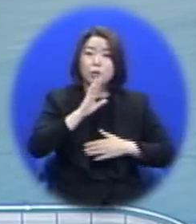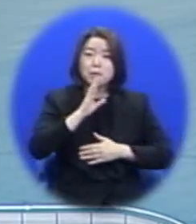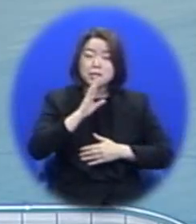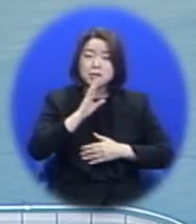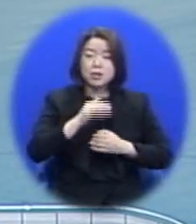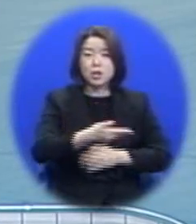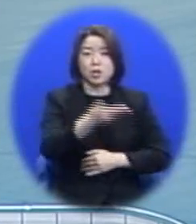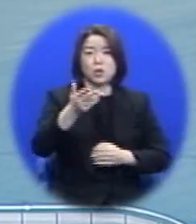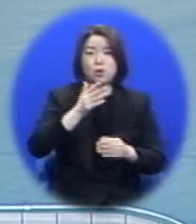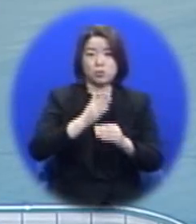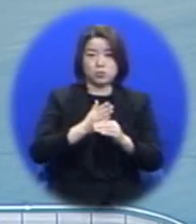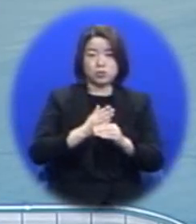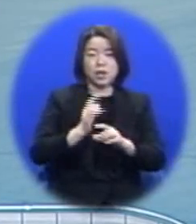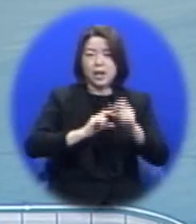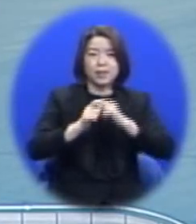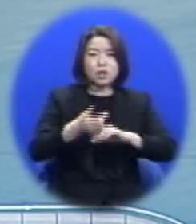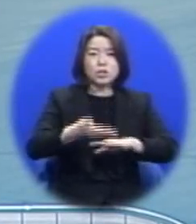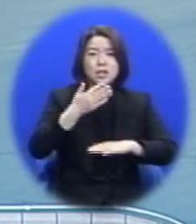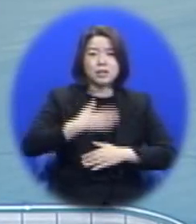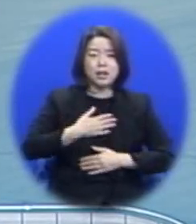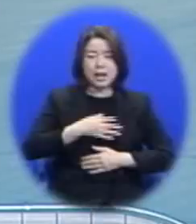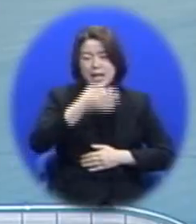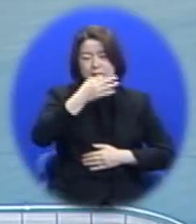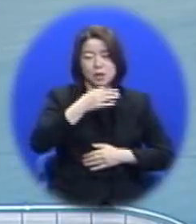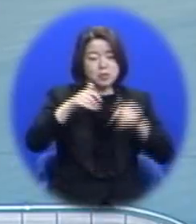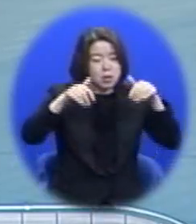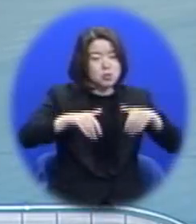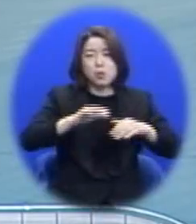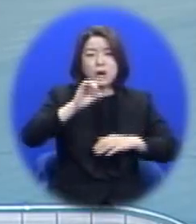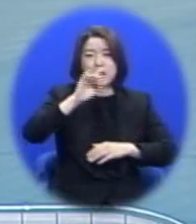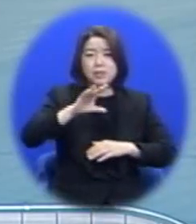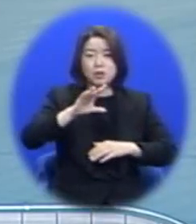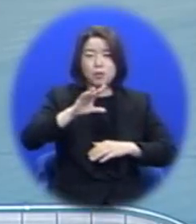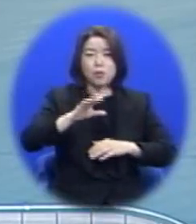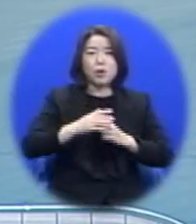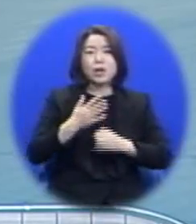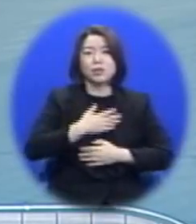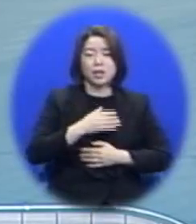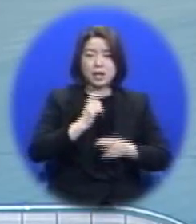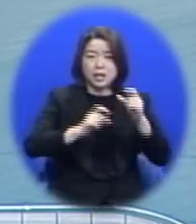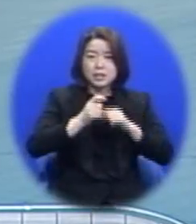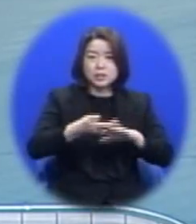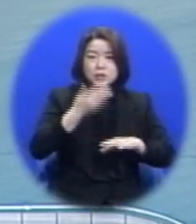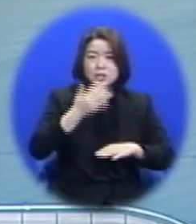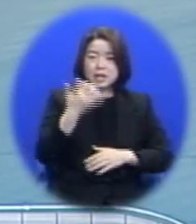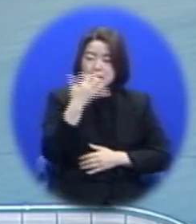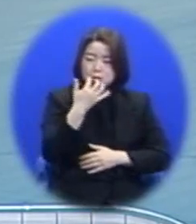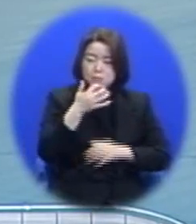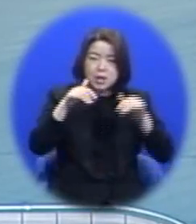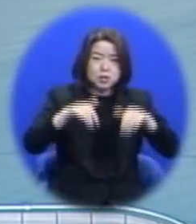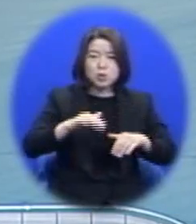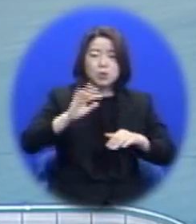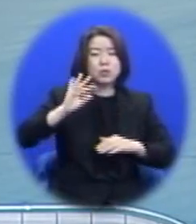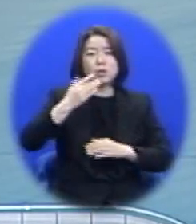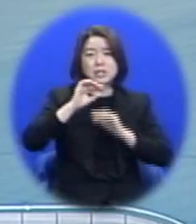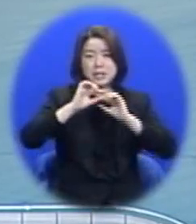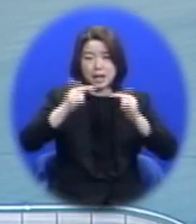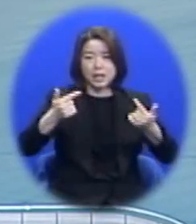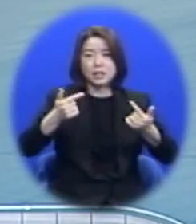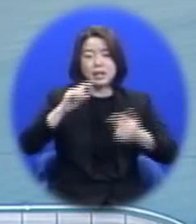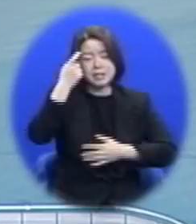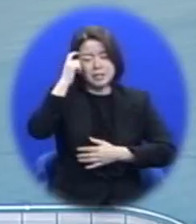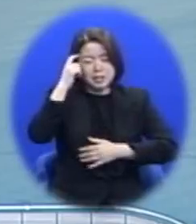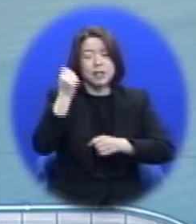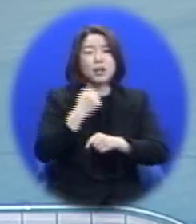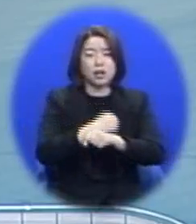중에 더 이상 내가 탐심의 종이 되지 않고 내가 더 이상 음란의 종이 되지 않겠다고 그렇게